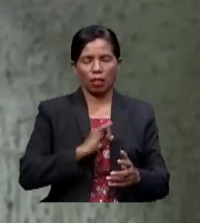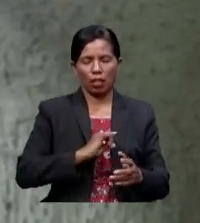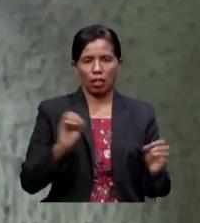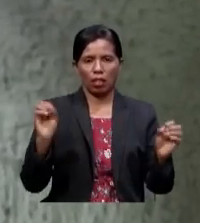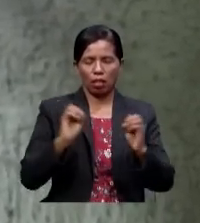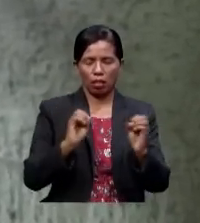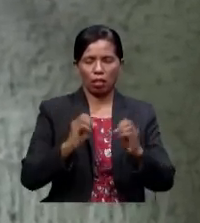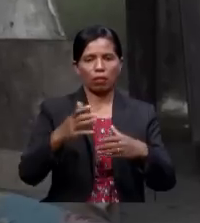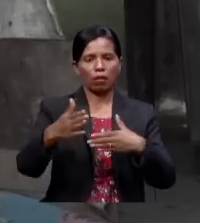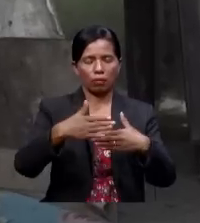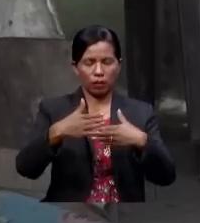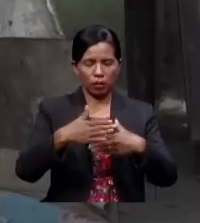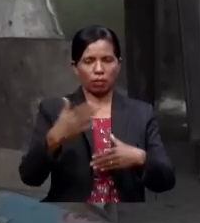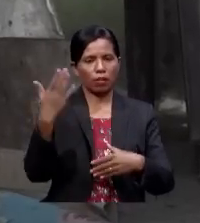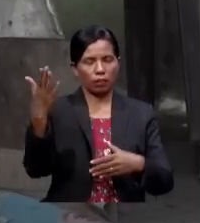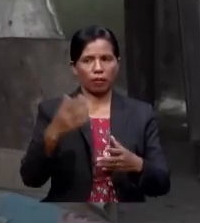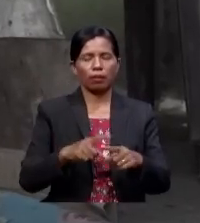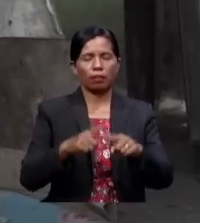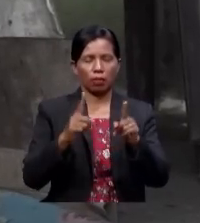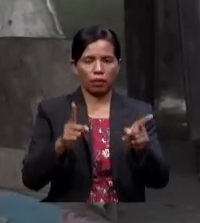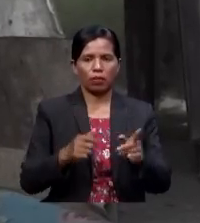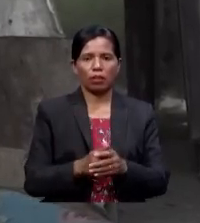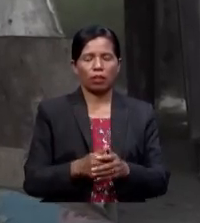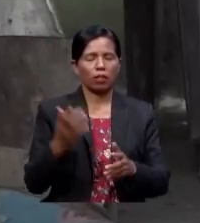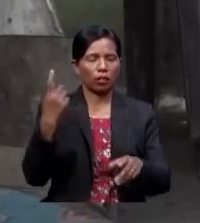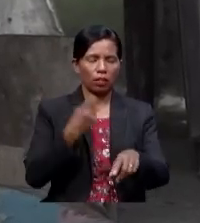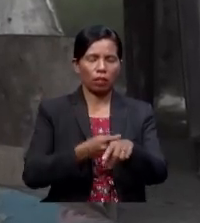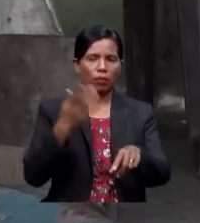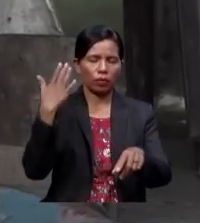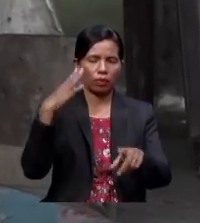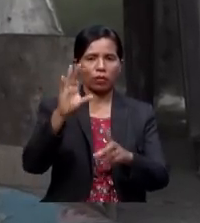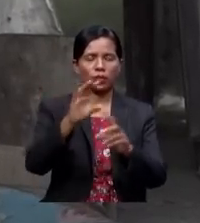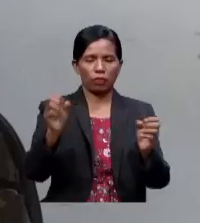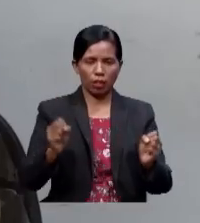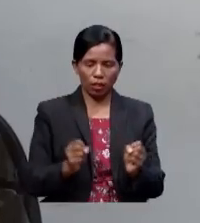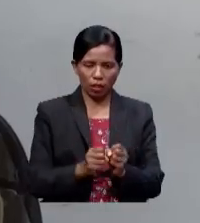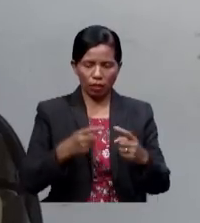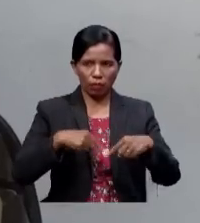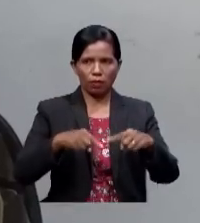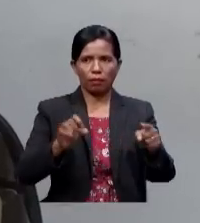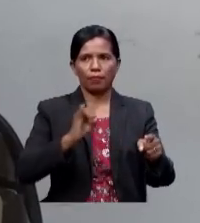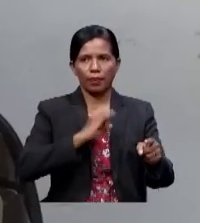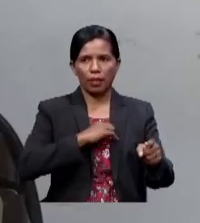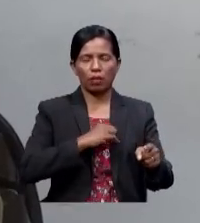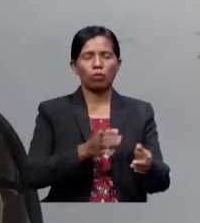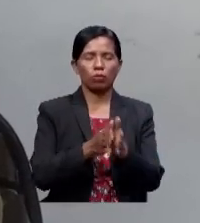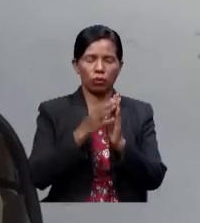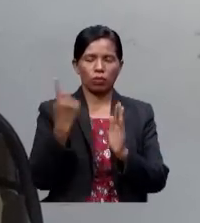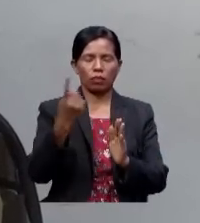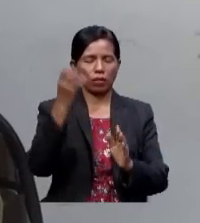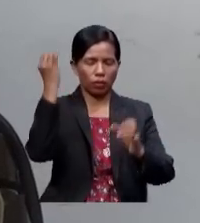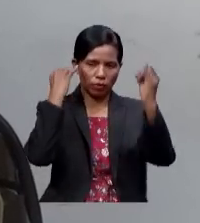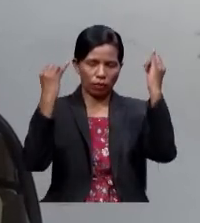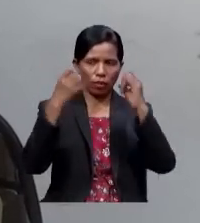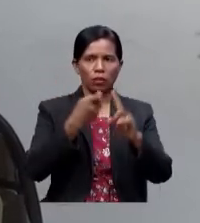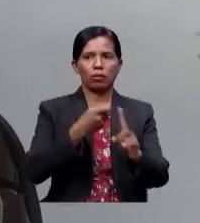ladung basic tu bain mah. Mai be alturan ni sifal dia ni mak sempre bahalet. Mai be hau update nafati informasi. Husi